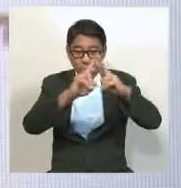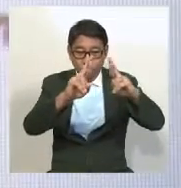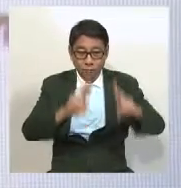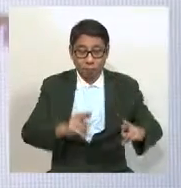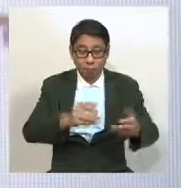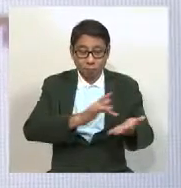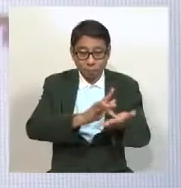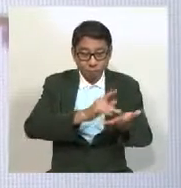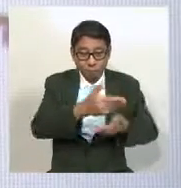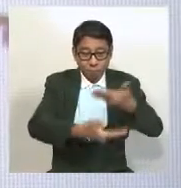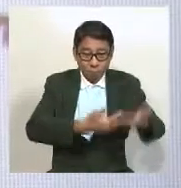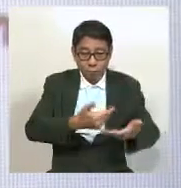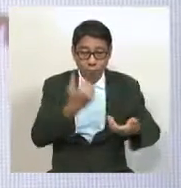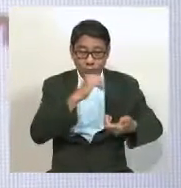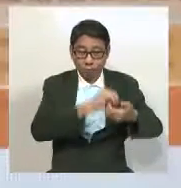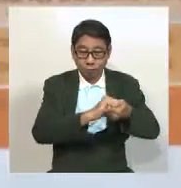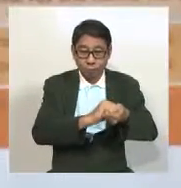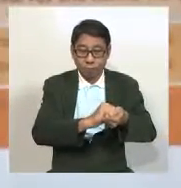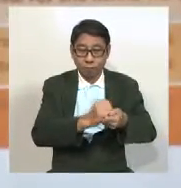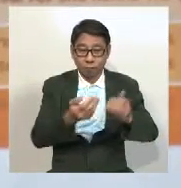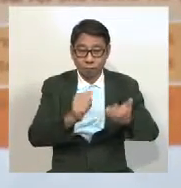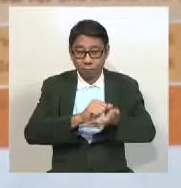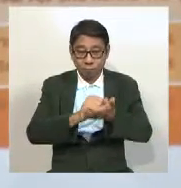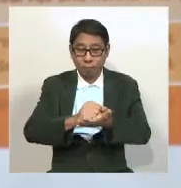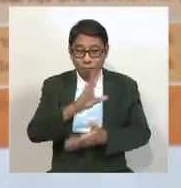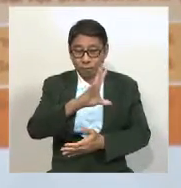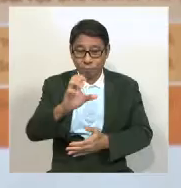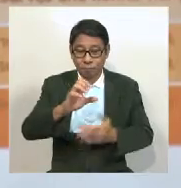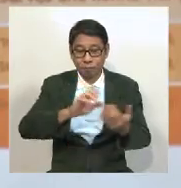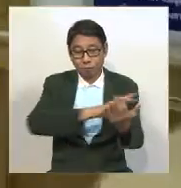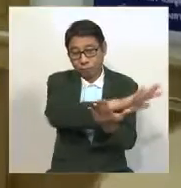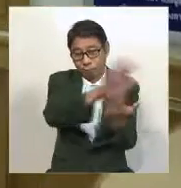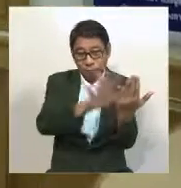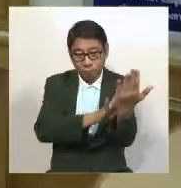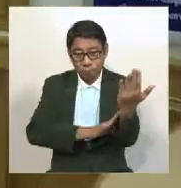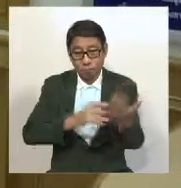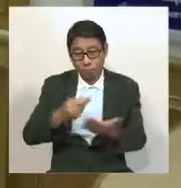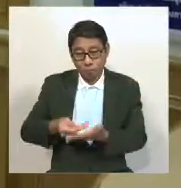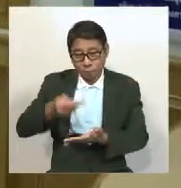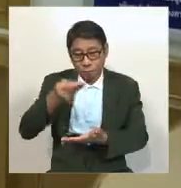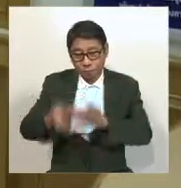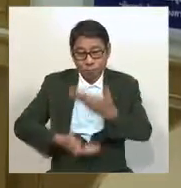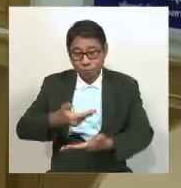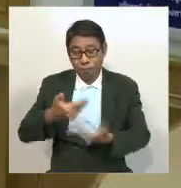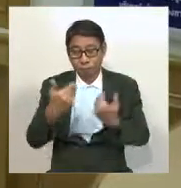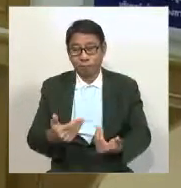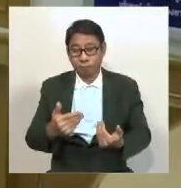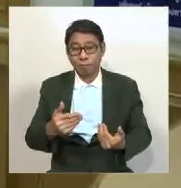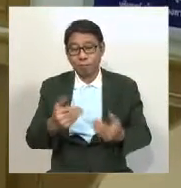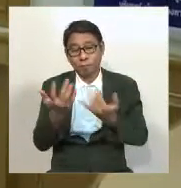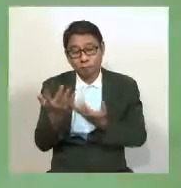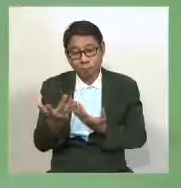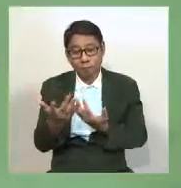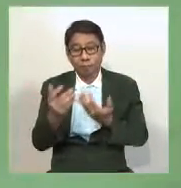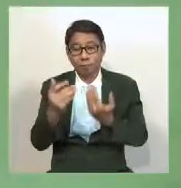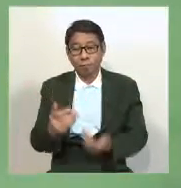ยาร้านขายยาร่วมเป็นเครือข่ายบริการ500แห่งทั่วประเทศในการจ่ายยาให้กับผู้ป่วยโดยไม่ต้องรอรับ